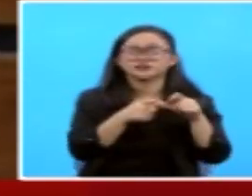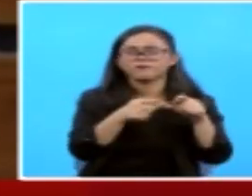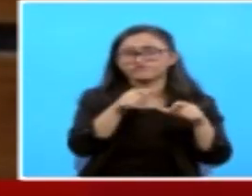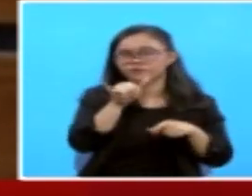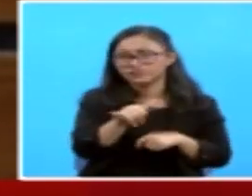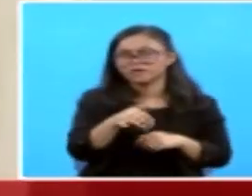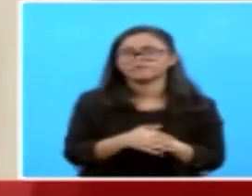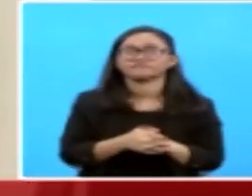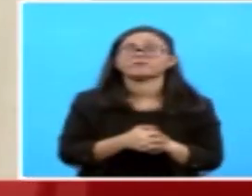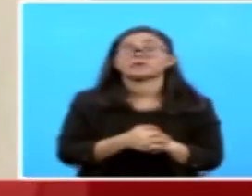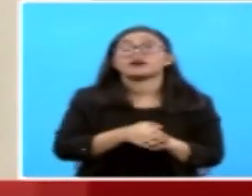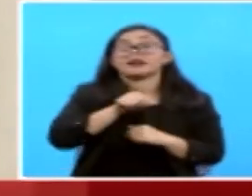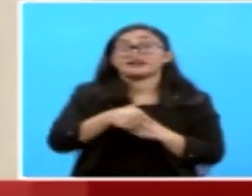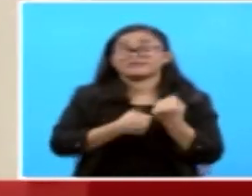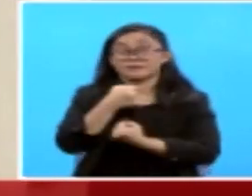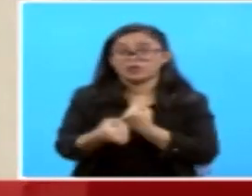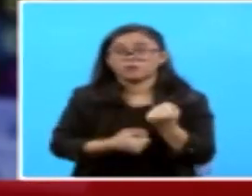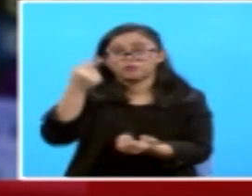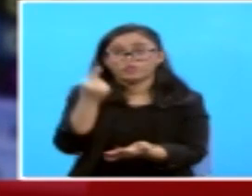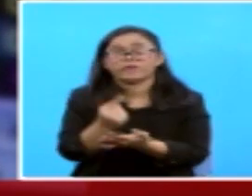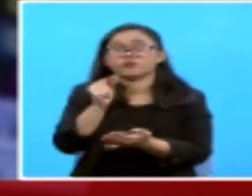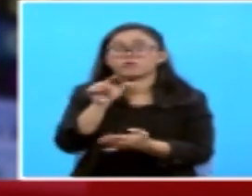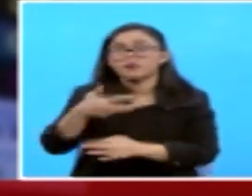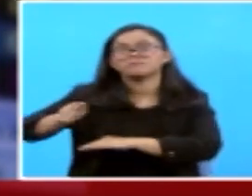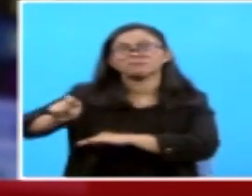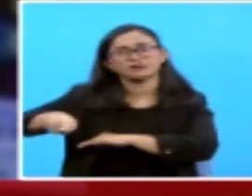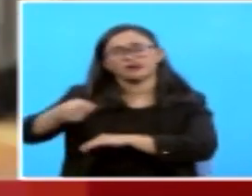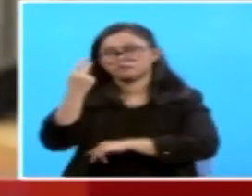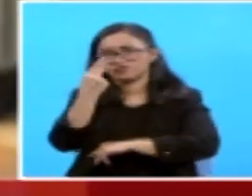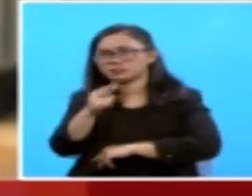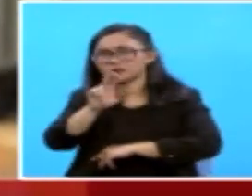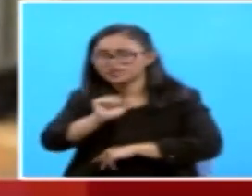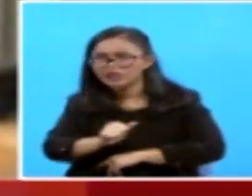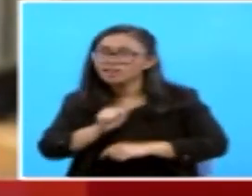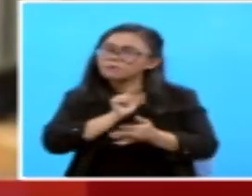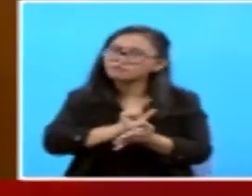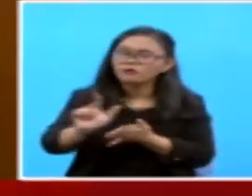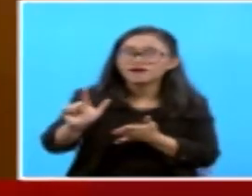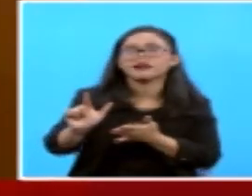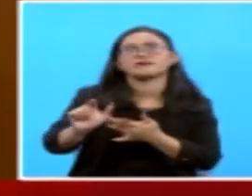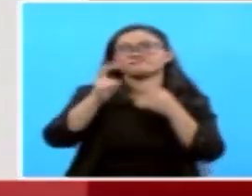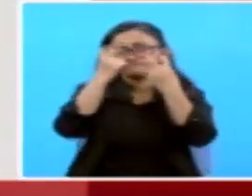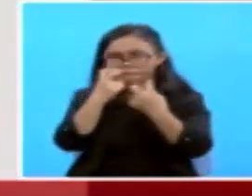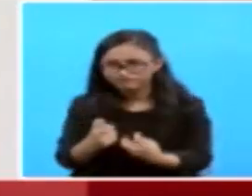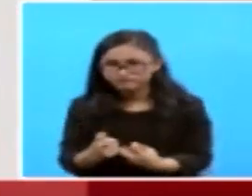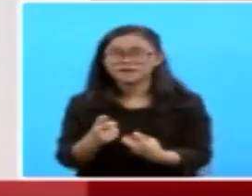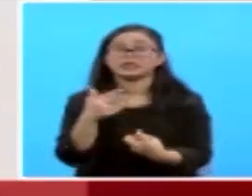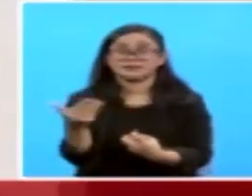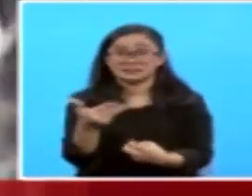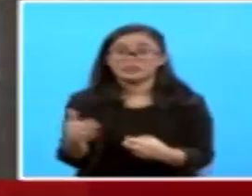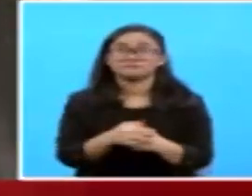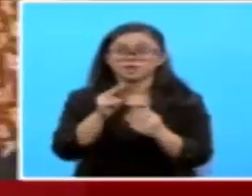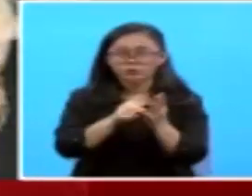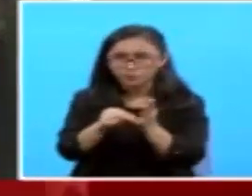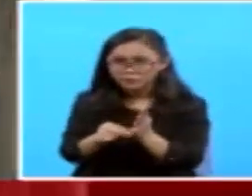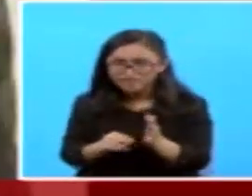satu petitum dalam gugatan ialah agar pengadilan mengatakan laporan hasil pemeriksaan investigatif dalam rangka